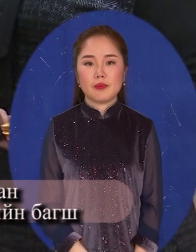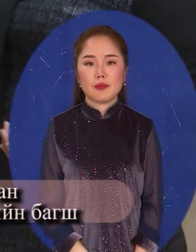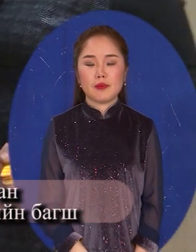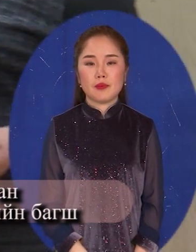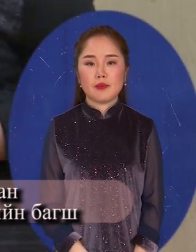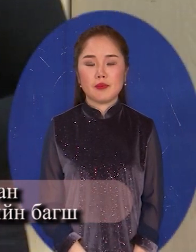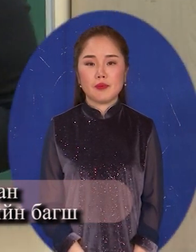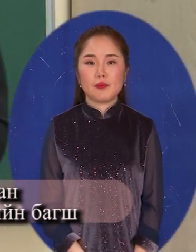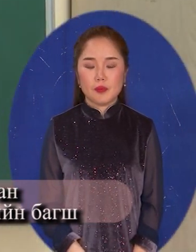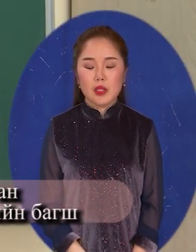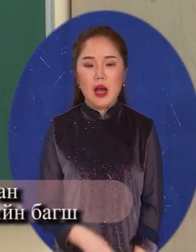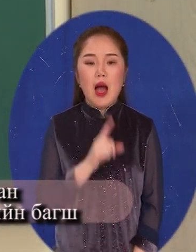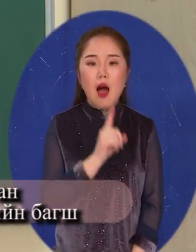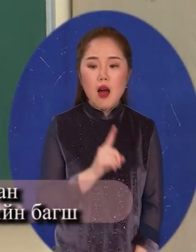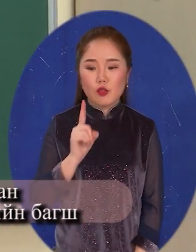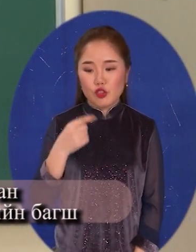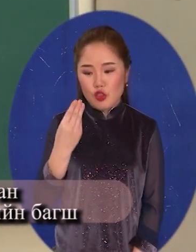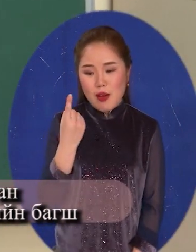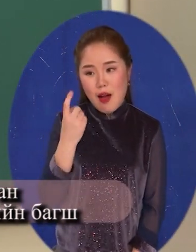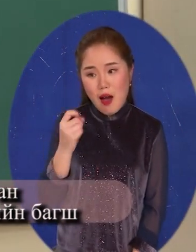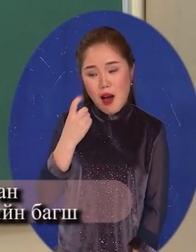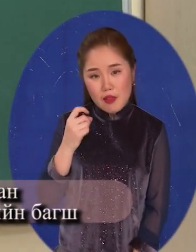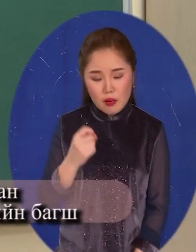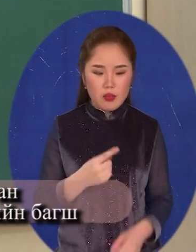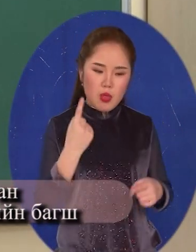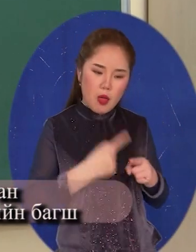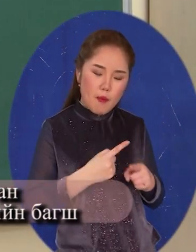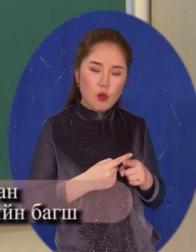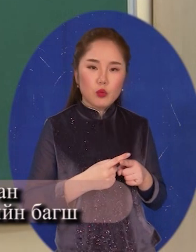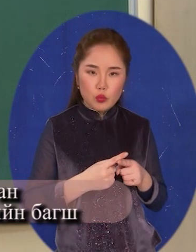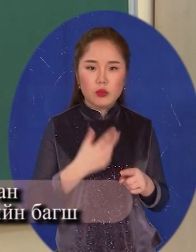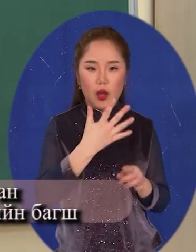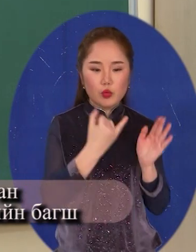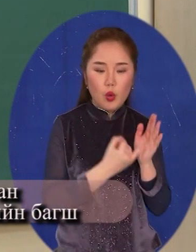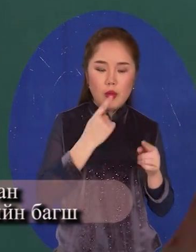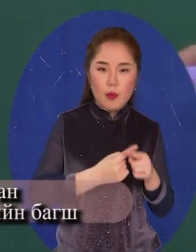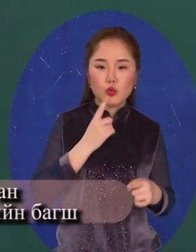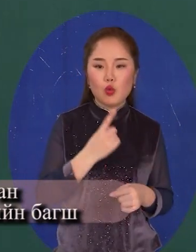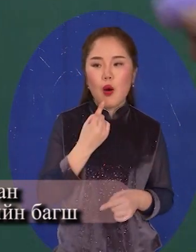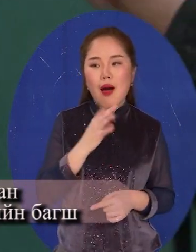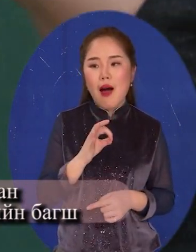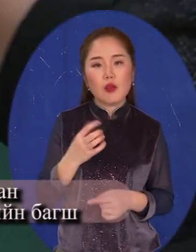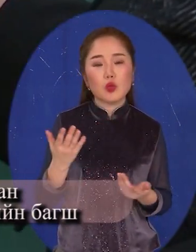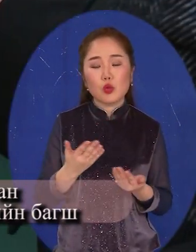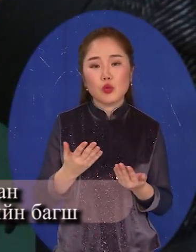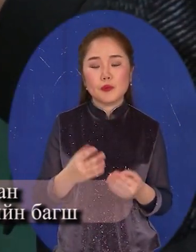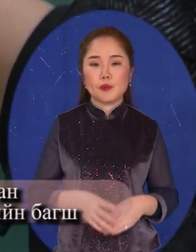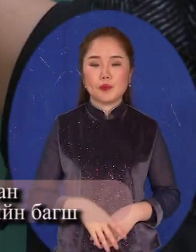Сонда 56-ға 11 ондукту косканда неше болот экен?